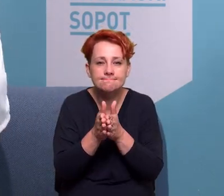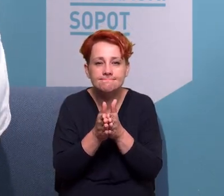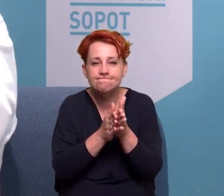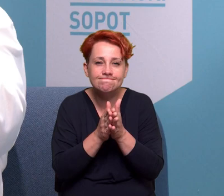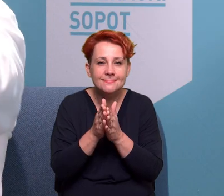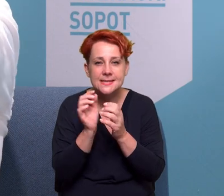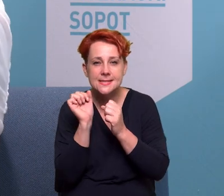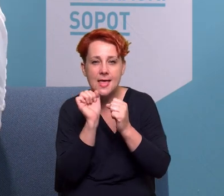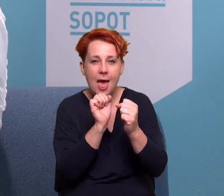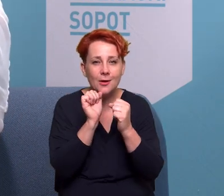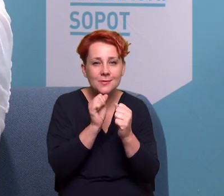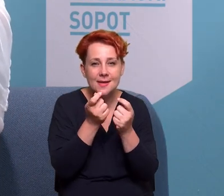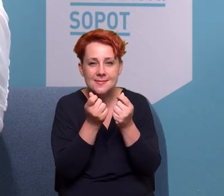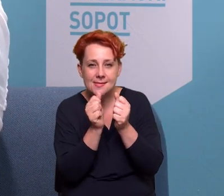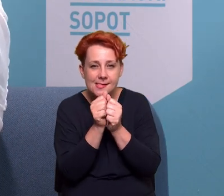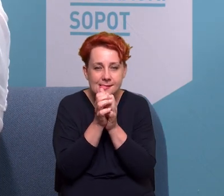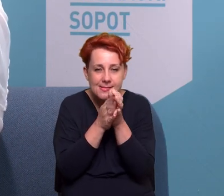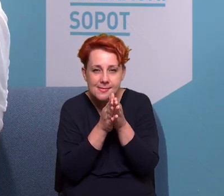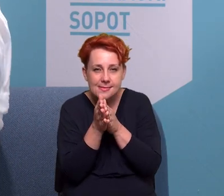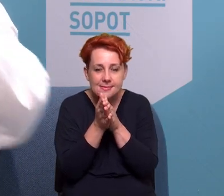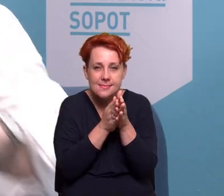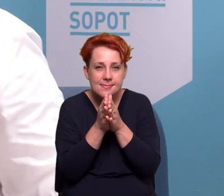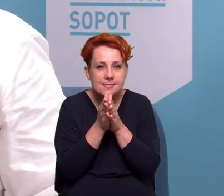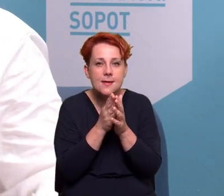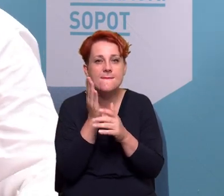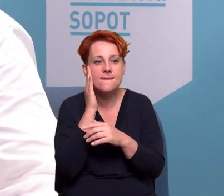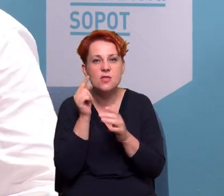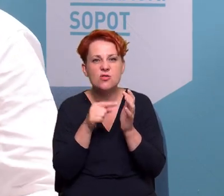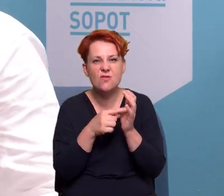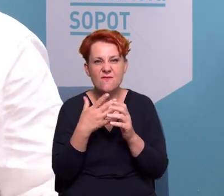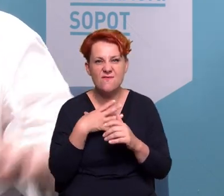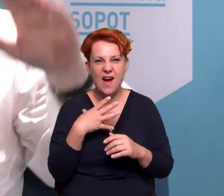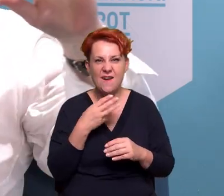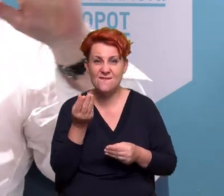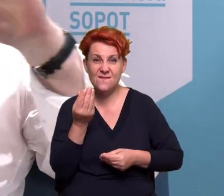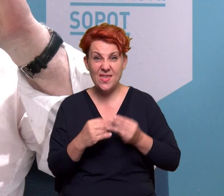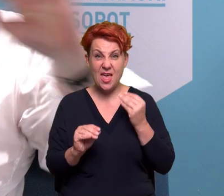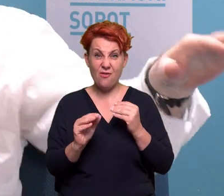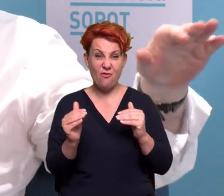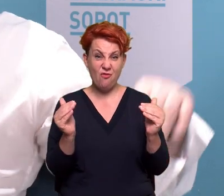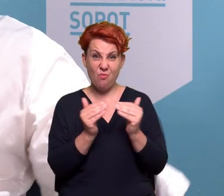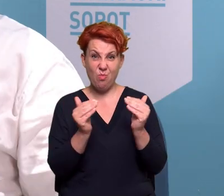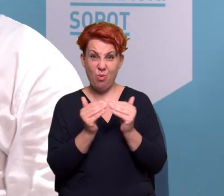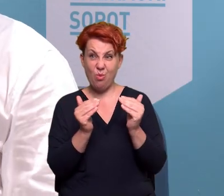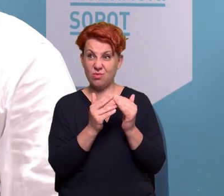przebijaniu cen. Świadomość, że to jest wartość 100 razy większa niż wszystkie